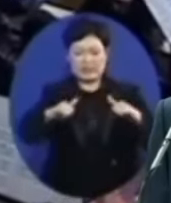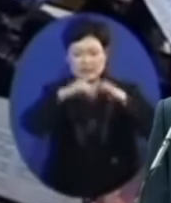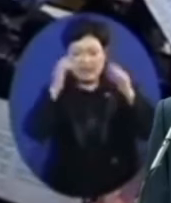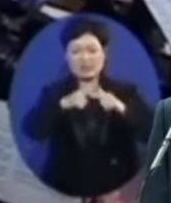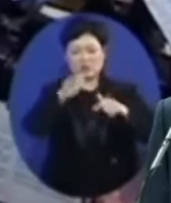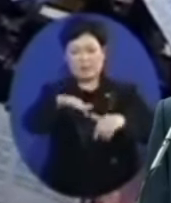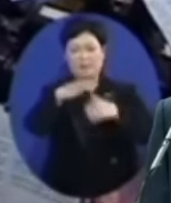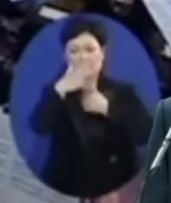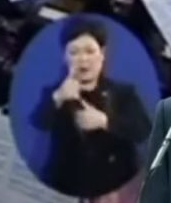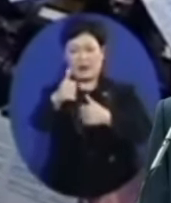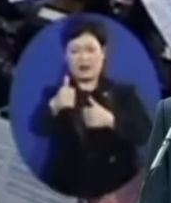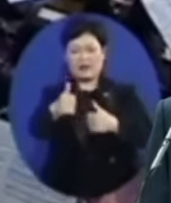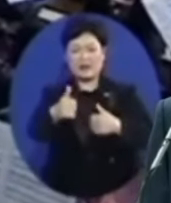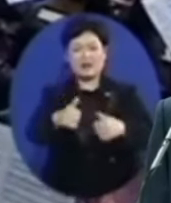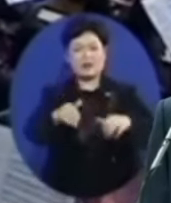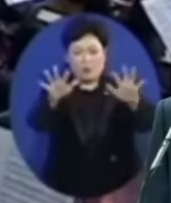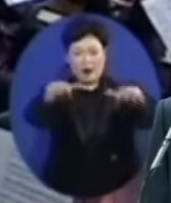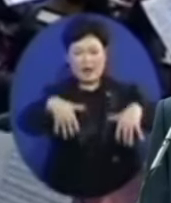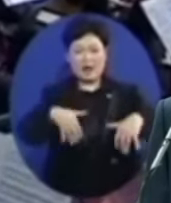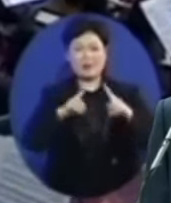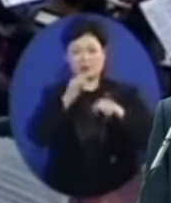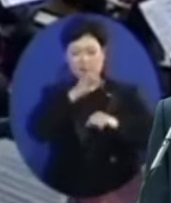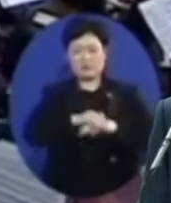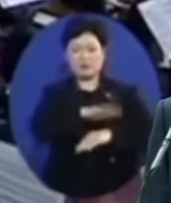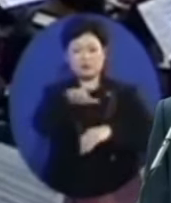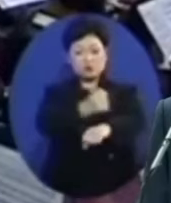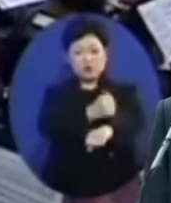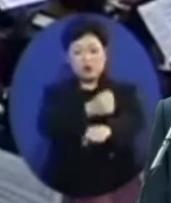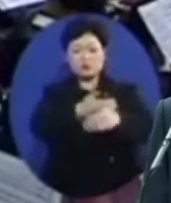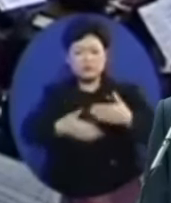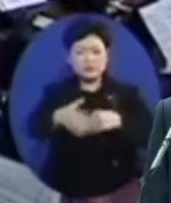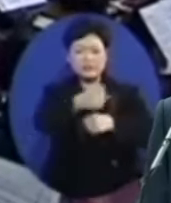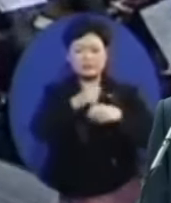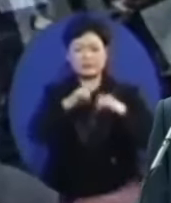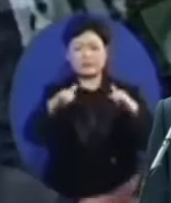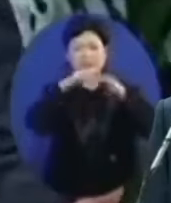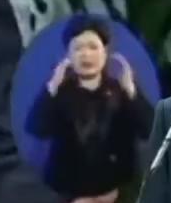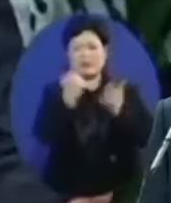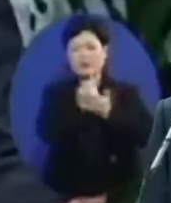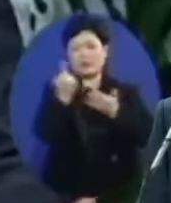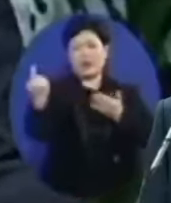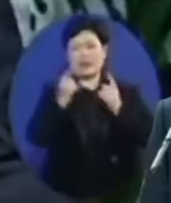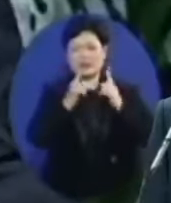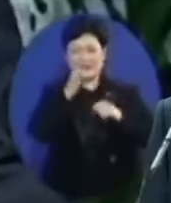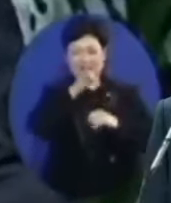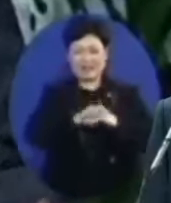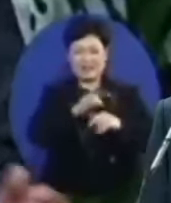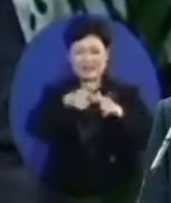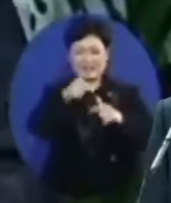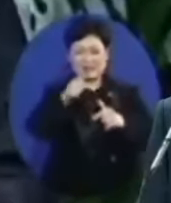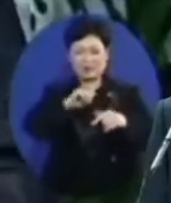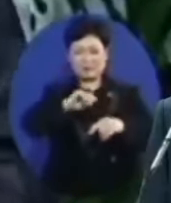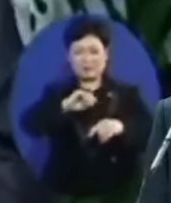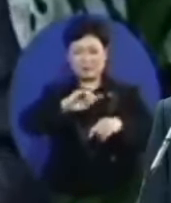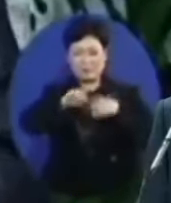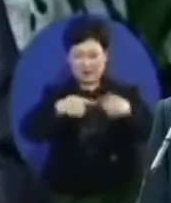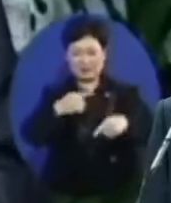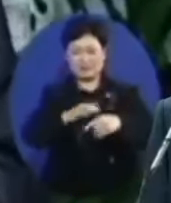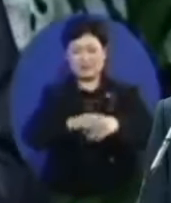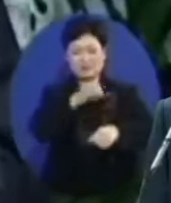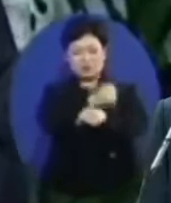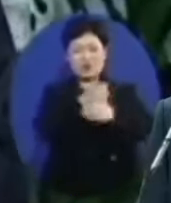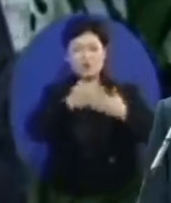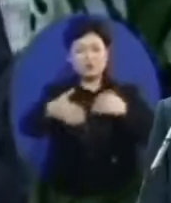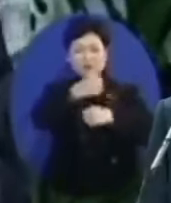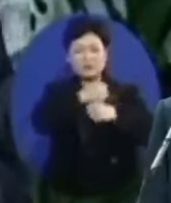내게로 오라고 말씀하신 것입니다. 우리는 수고하고 무거운 짐진 자들아 다 떠나가라 그러는데 예수님은 내게로 오라, 수고하고